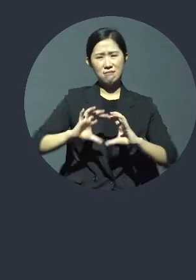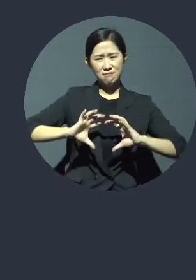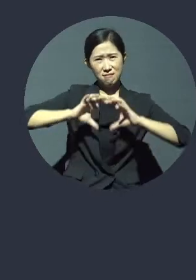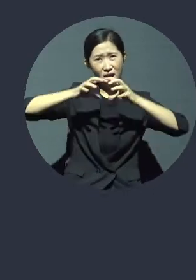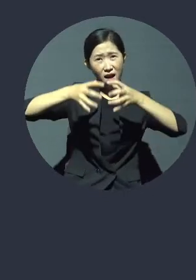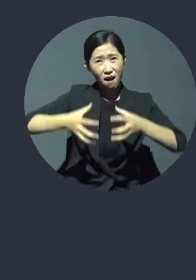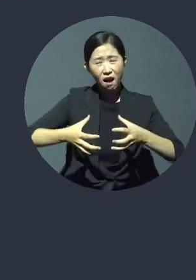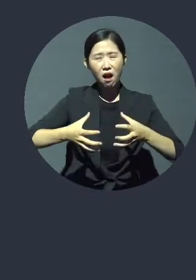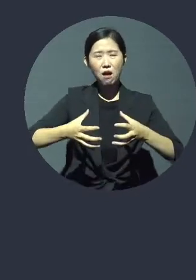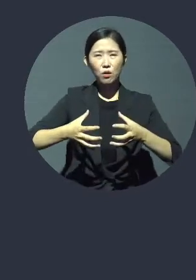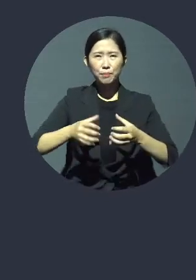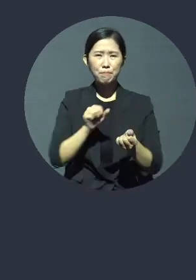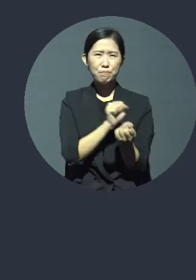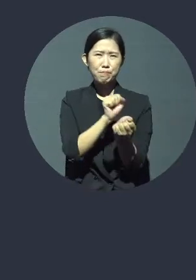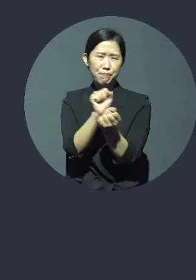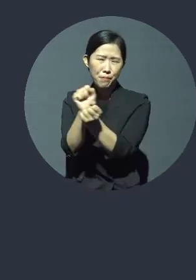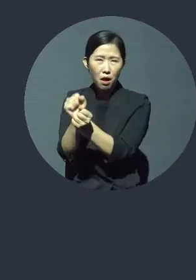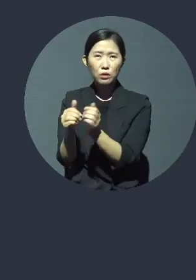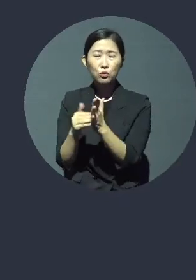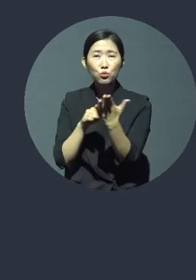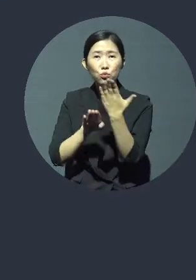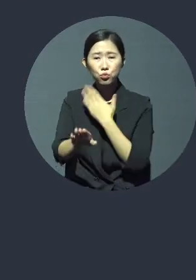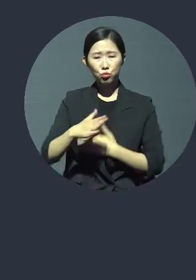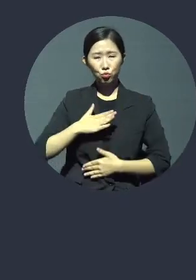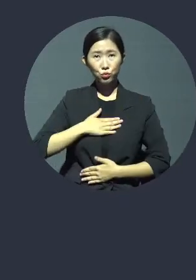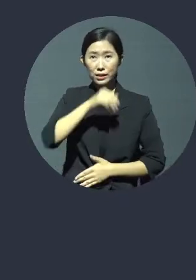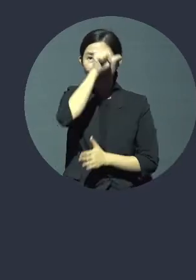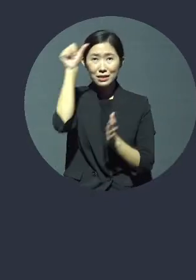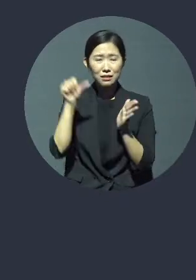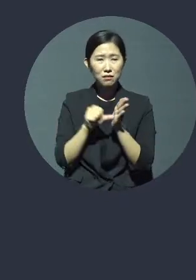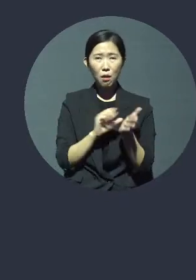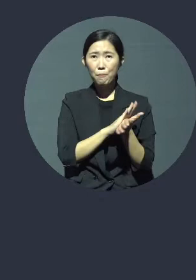삶에 직접적인 영향을 주고 있습니다.